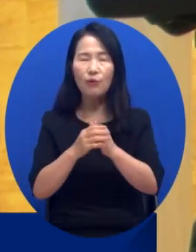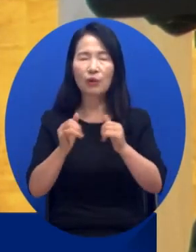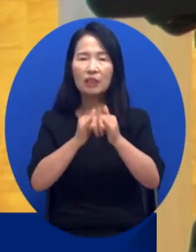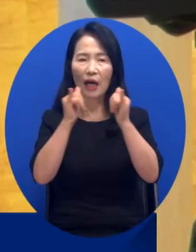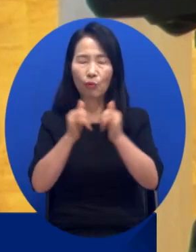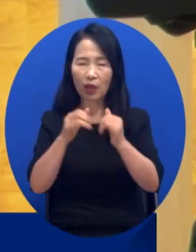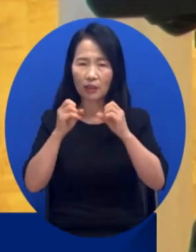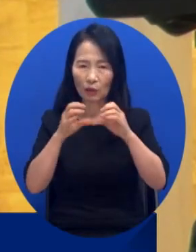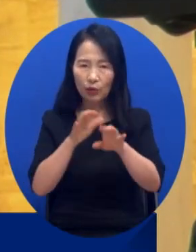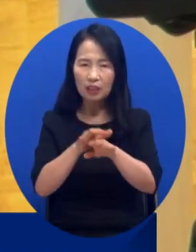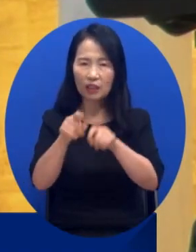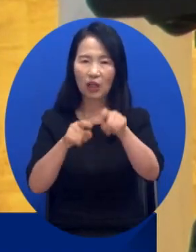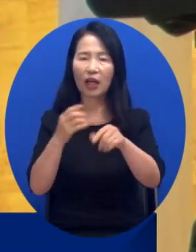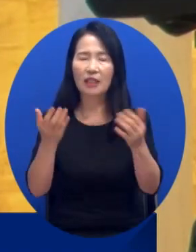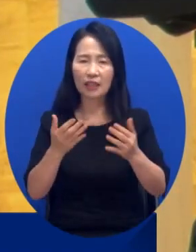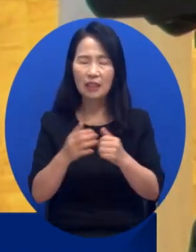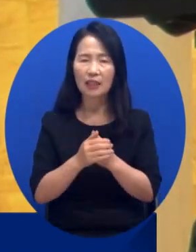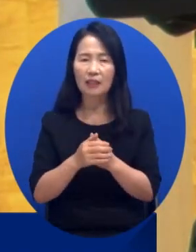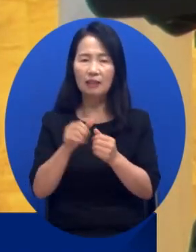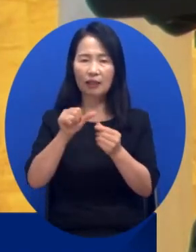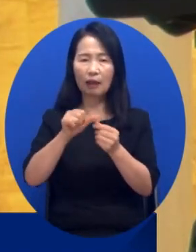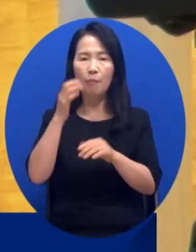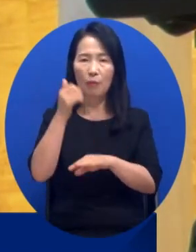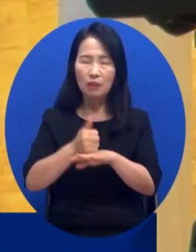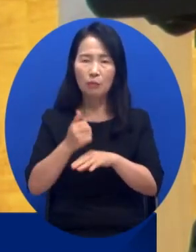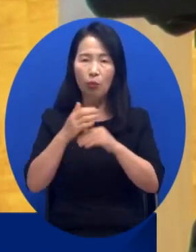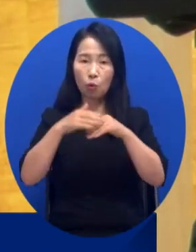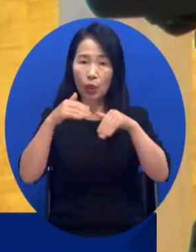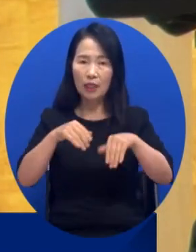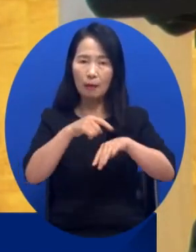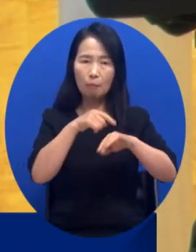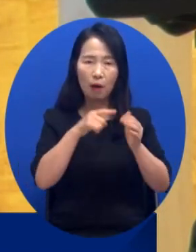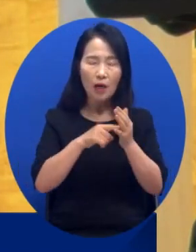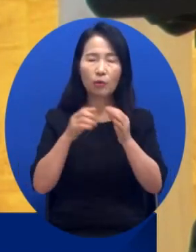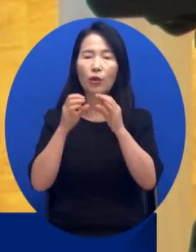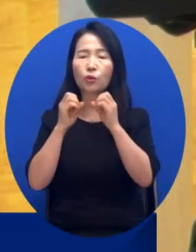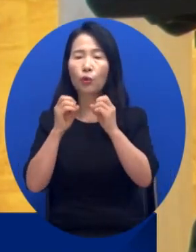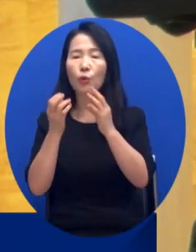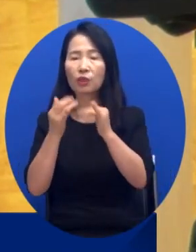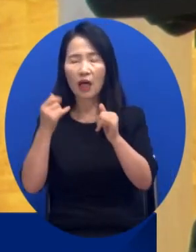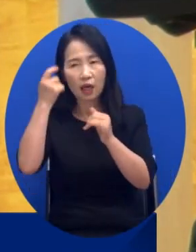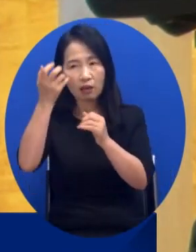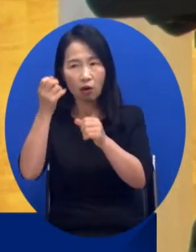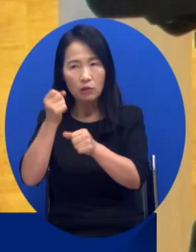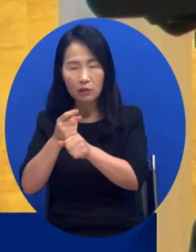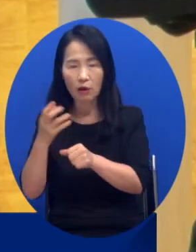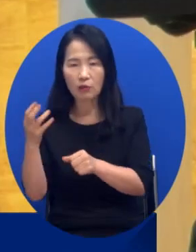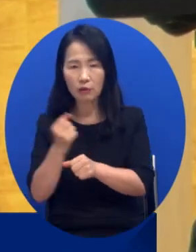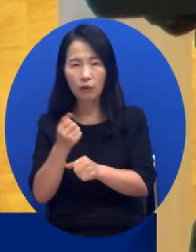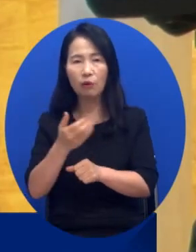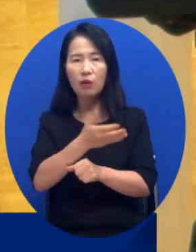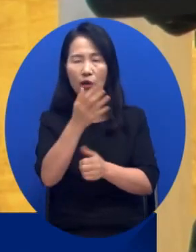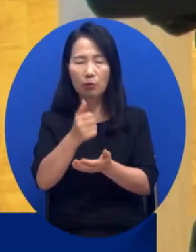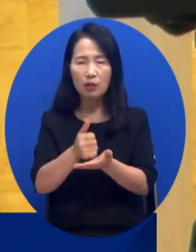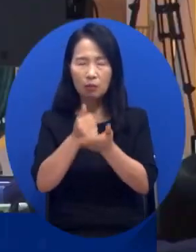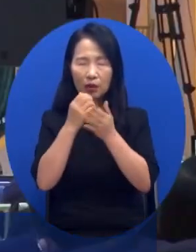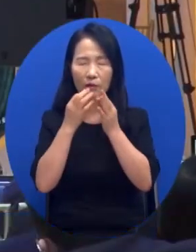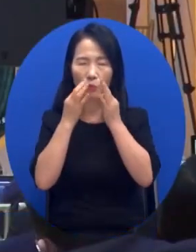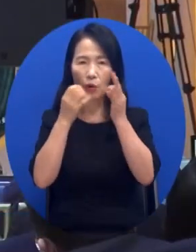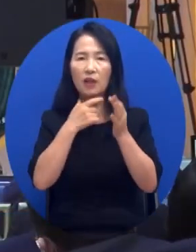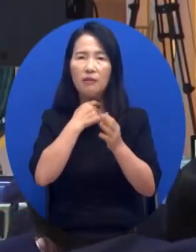일. 마지막으로 목회자의 마음과 선교자의 영성, 선교사의 영성으로 여러분을